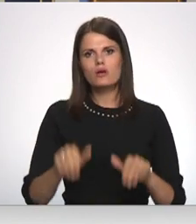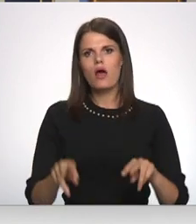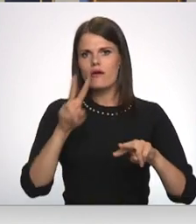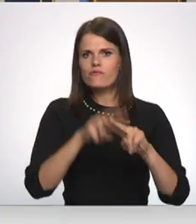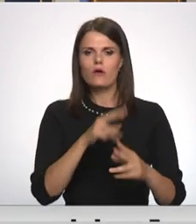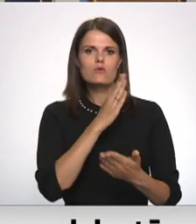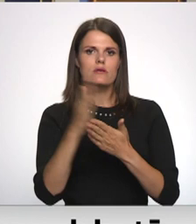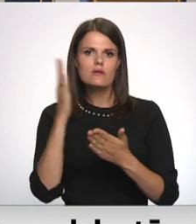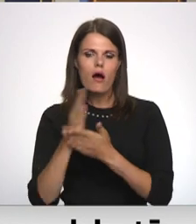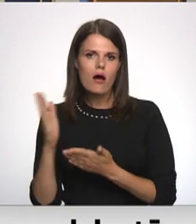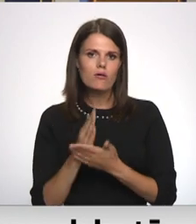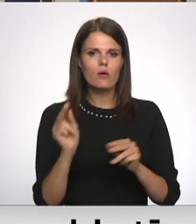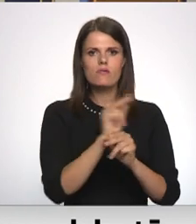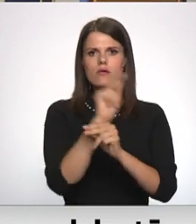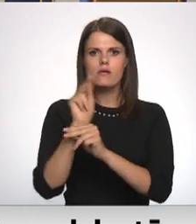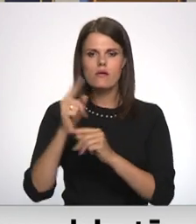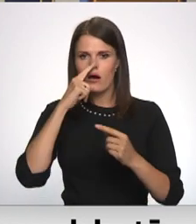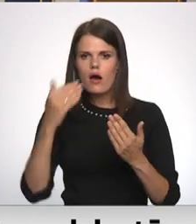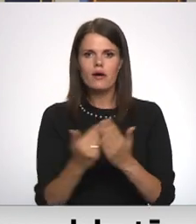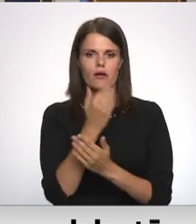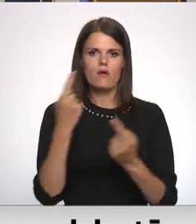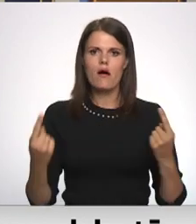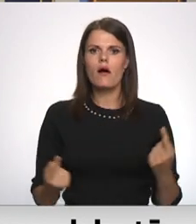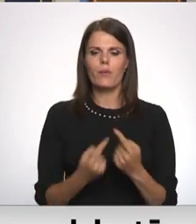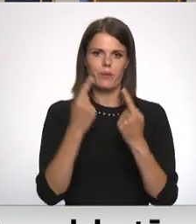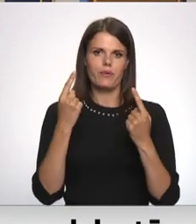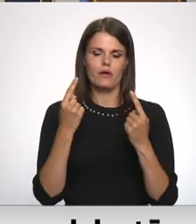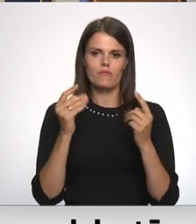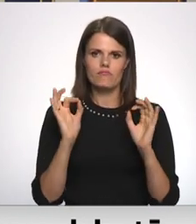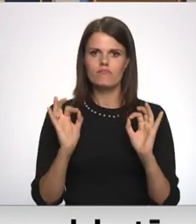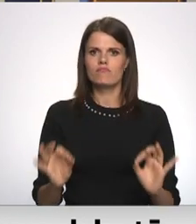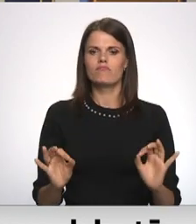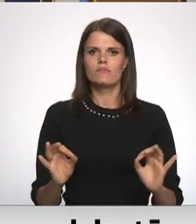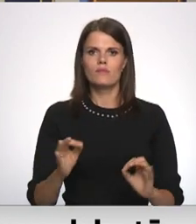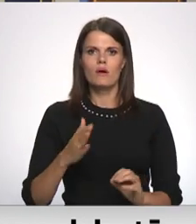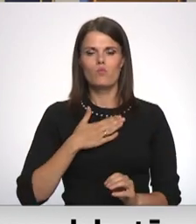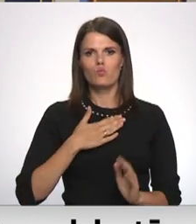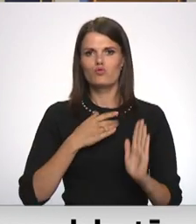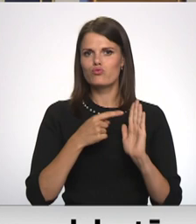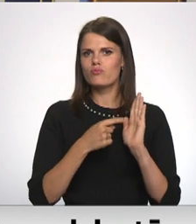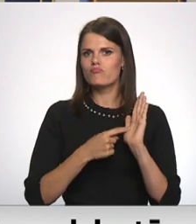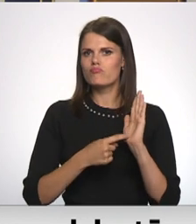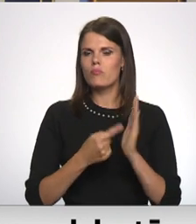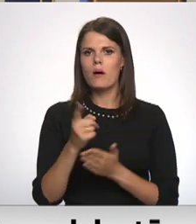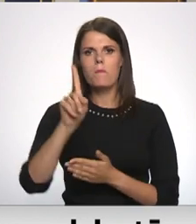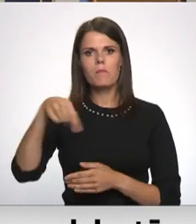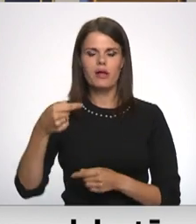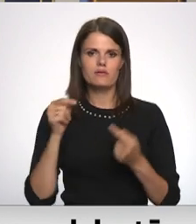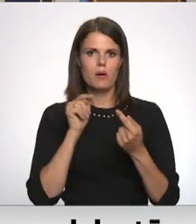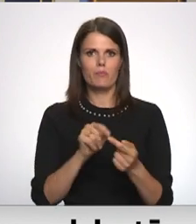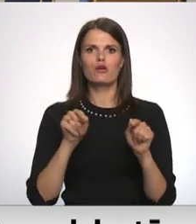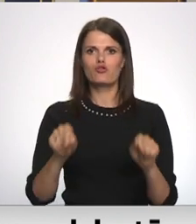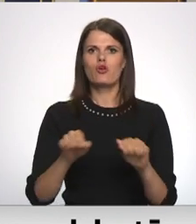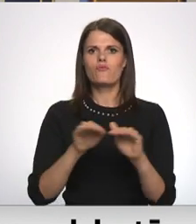sakārtotu, restaurētu atbilstoši tādām no mūsu prasībām pret šāda